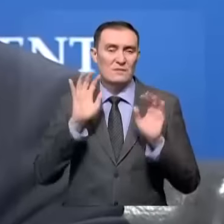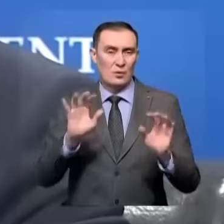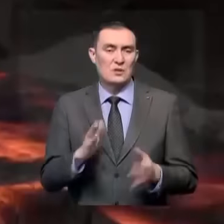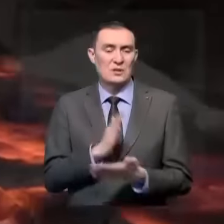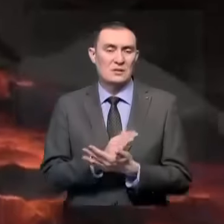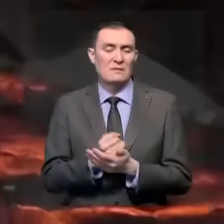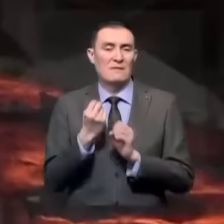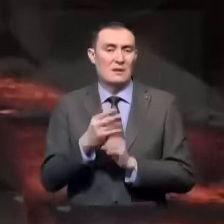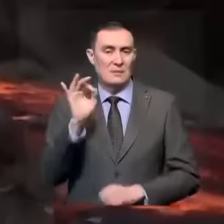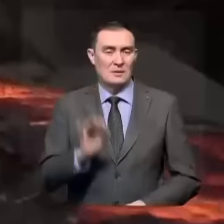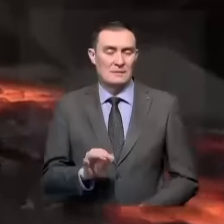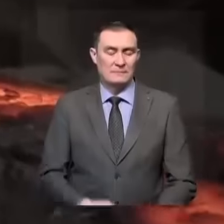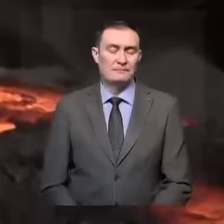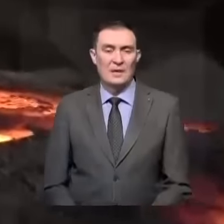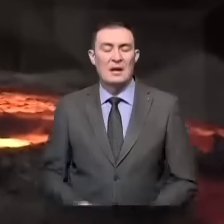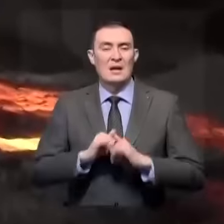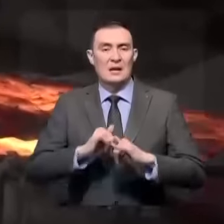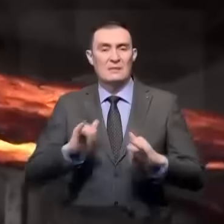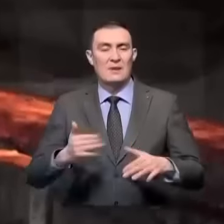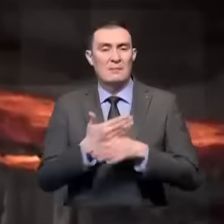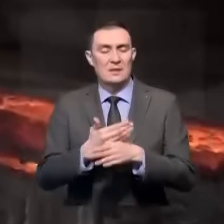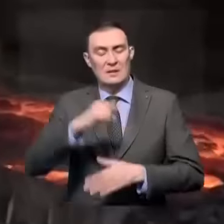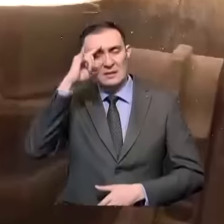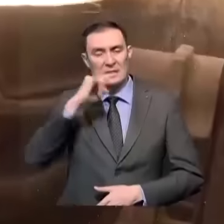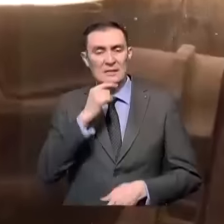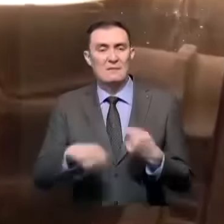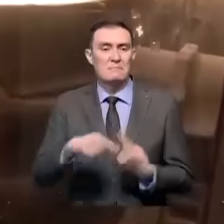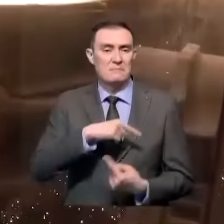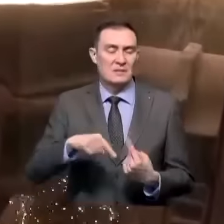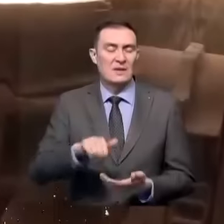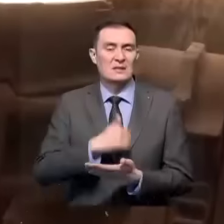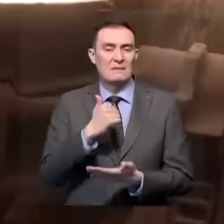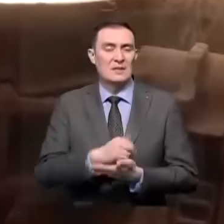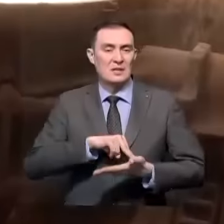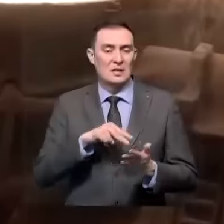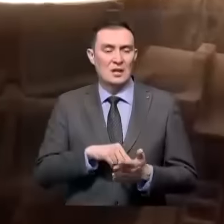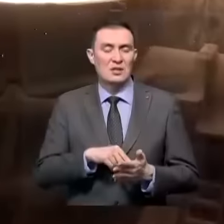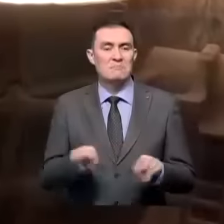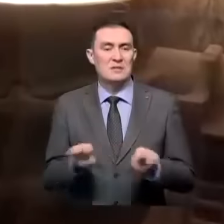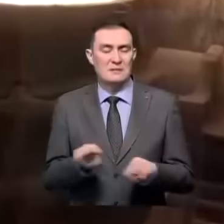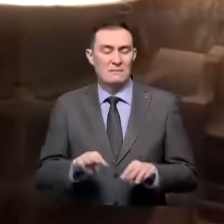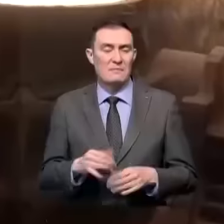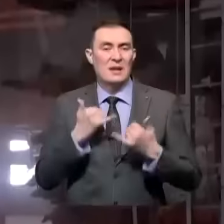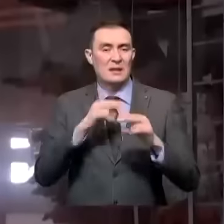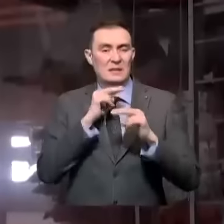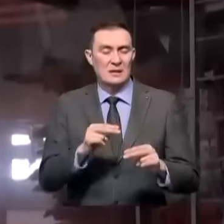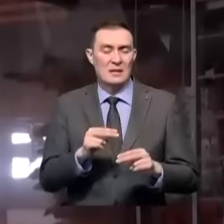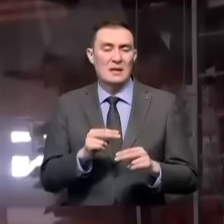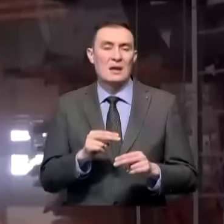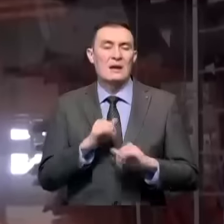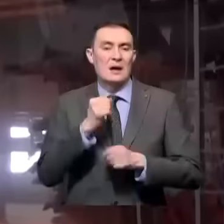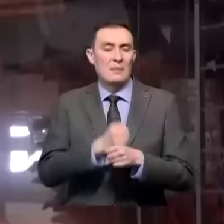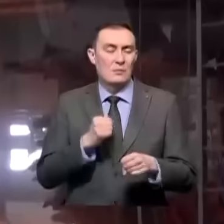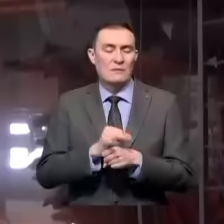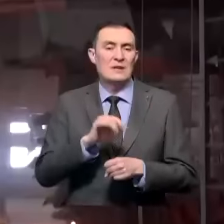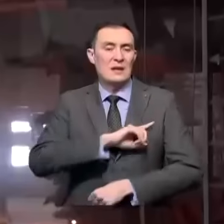12%. Развитие и поддержка казахстанского бизнеса – одна из основных задач Кабмина. В приоритете – высокий передел и